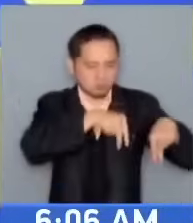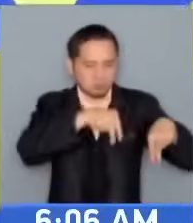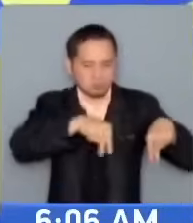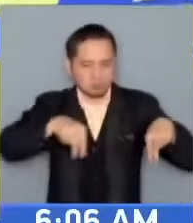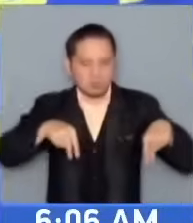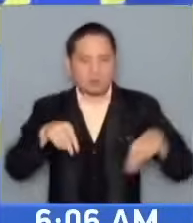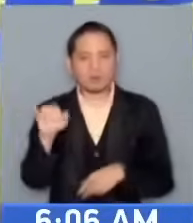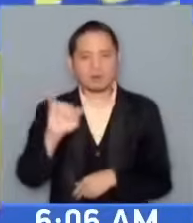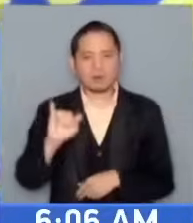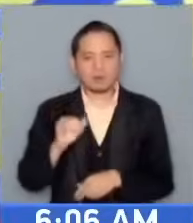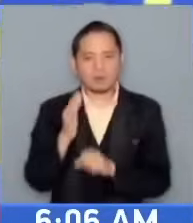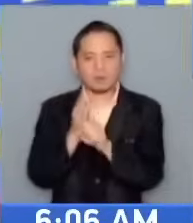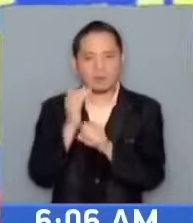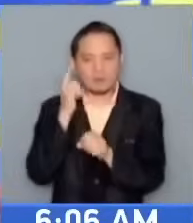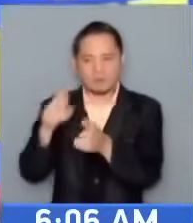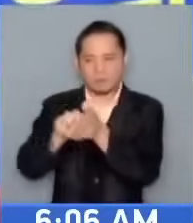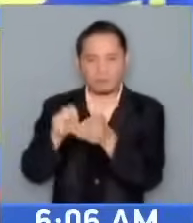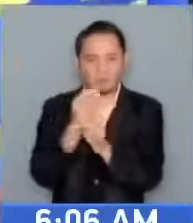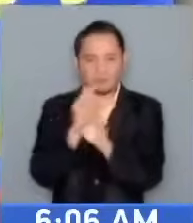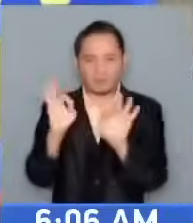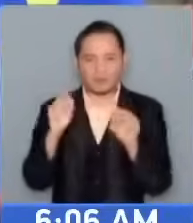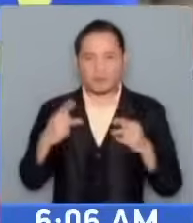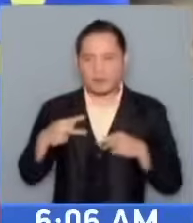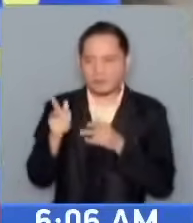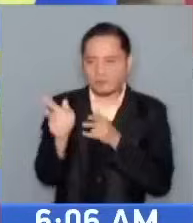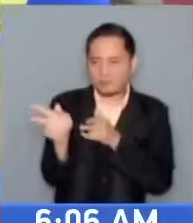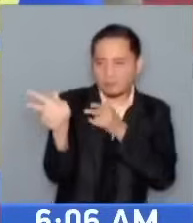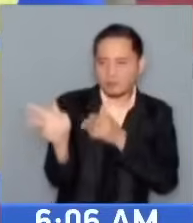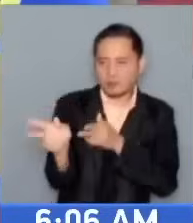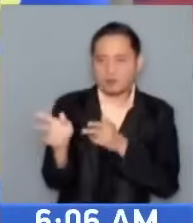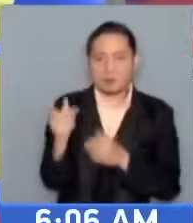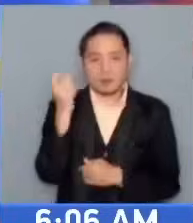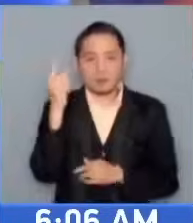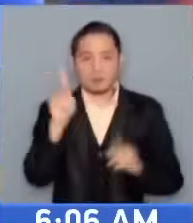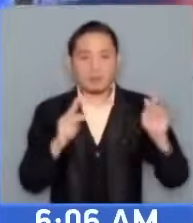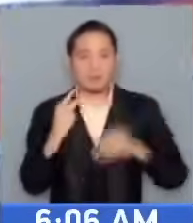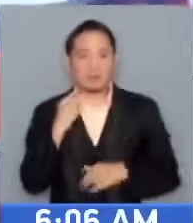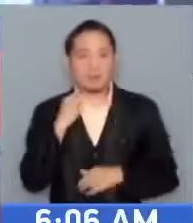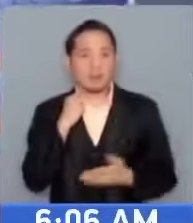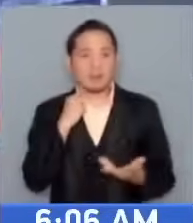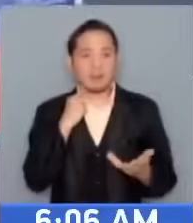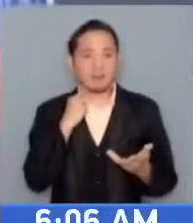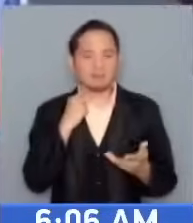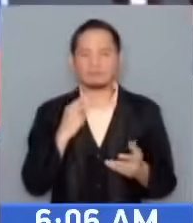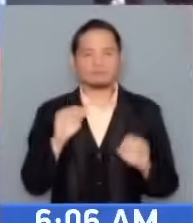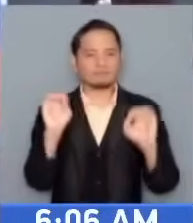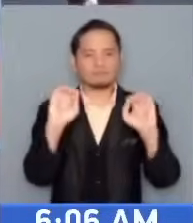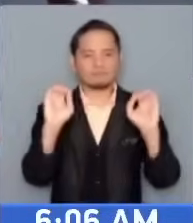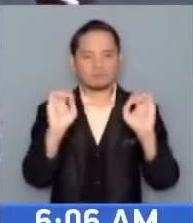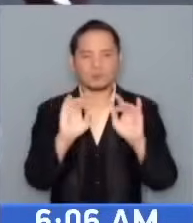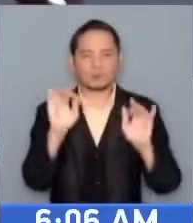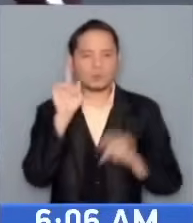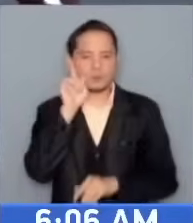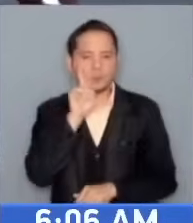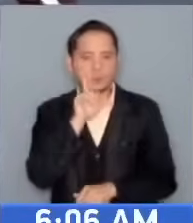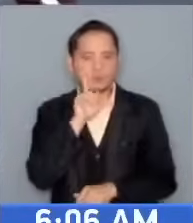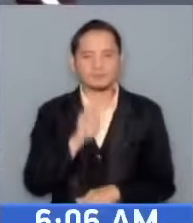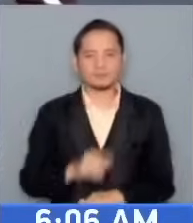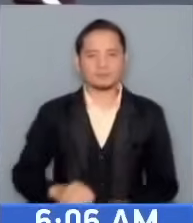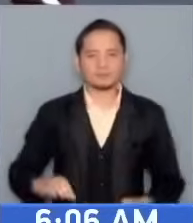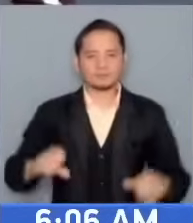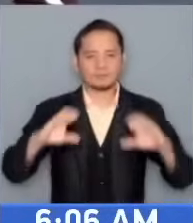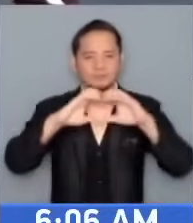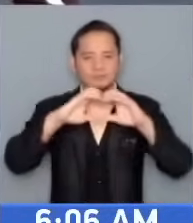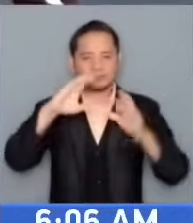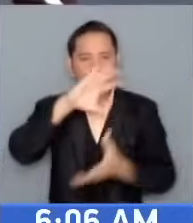umaga. Pero wala pa naman tayo nakikita na stranded na mga pasahero. Yan muna ilitas mula rito sa Caloocan. Ako po si James Agustin para sa